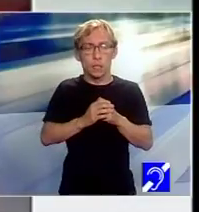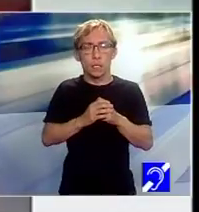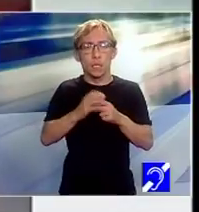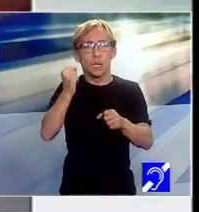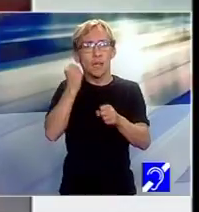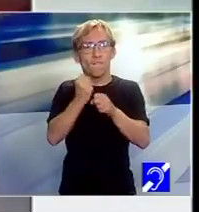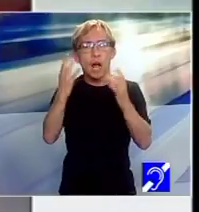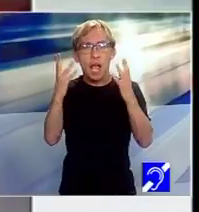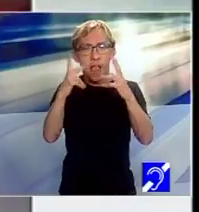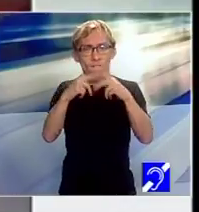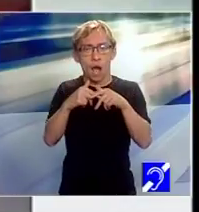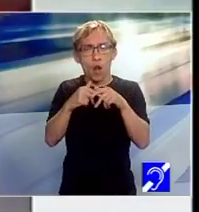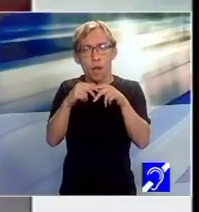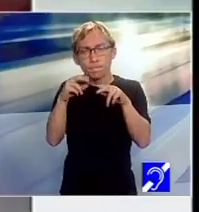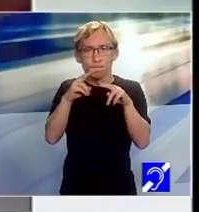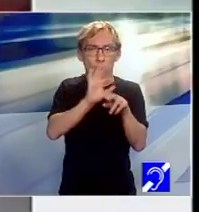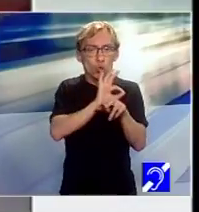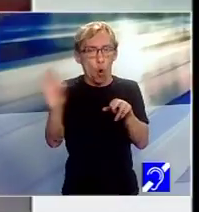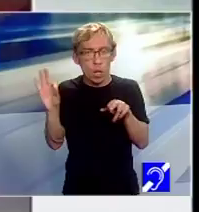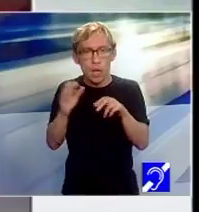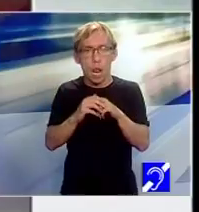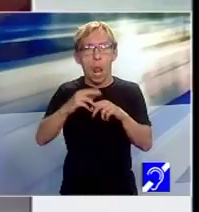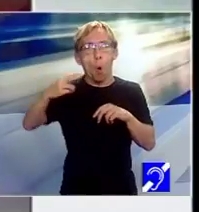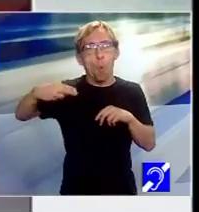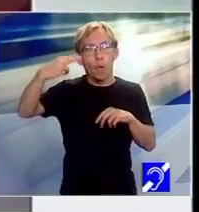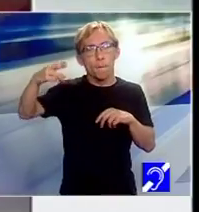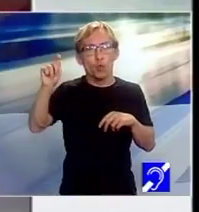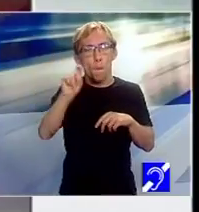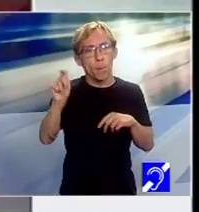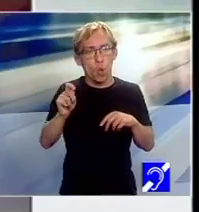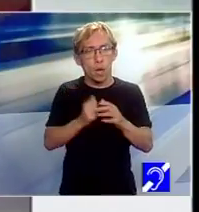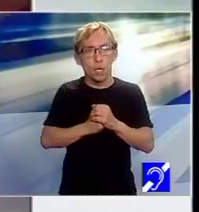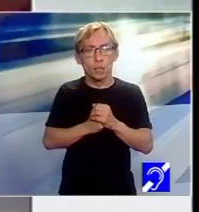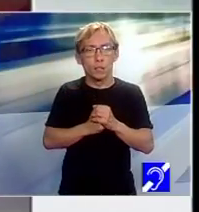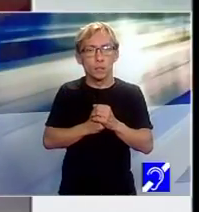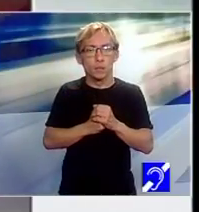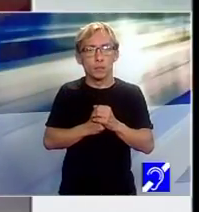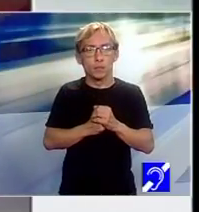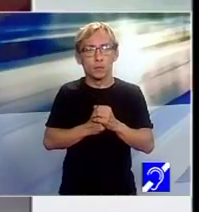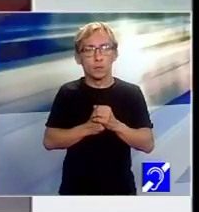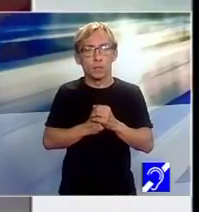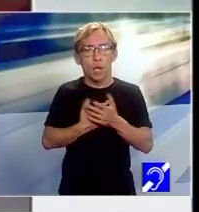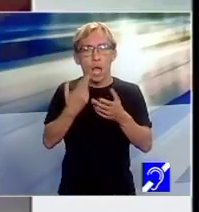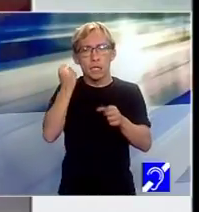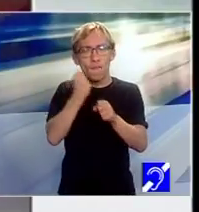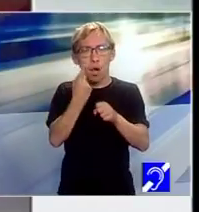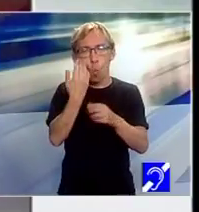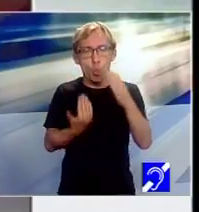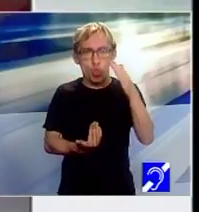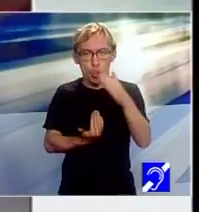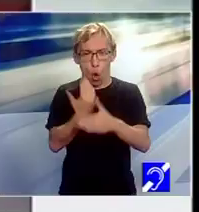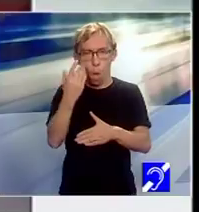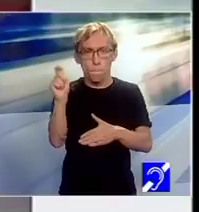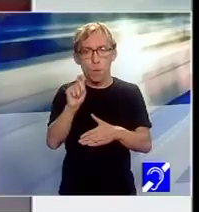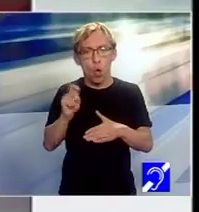fac evaluarea cum trebuie și următorul proiect, în caz că așa se va întâmpla, ca să îmi fac un nou proiect.